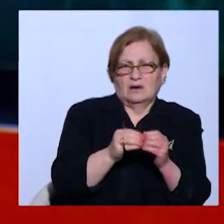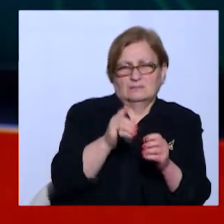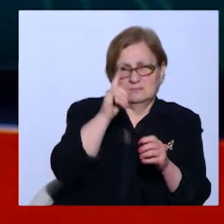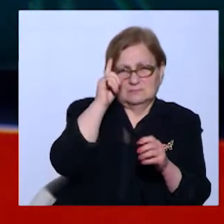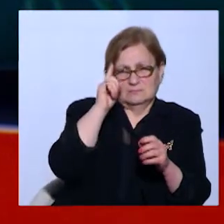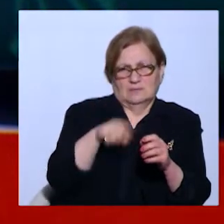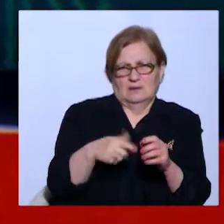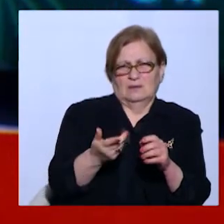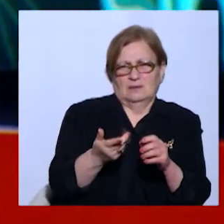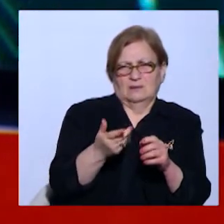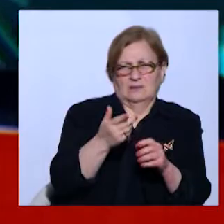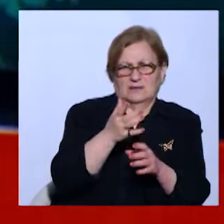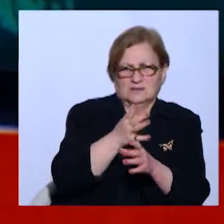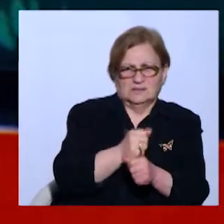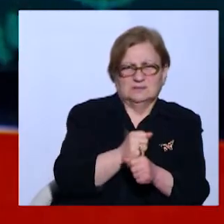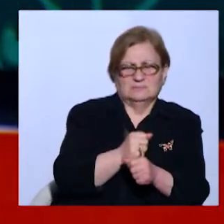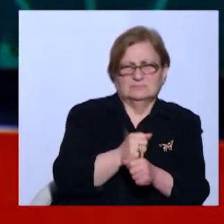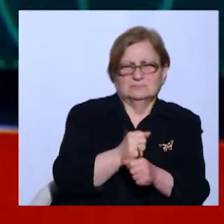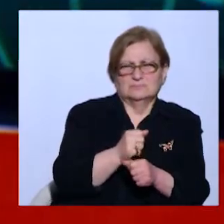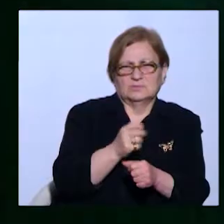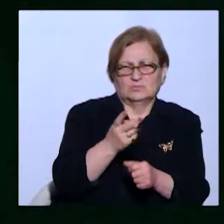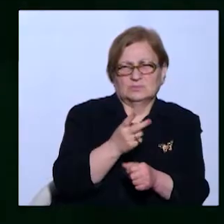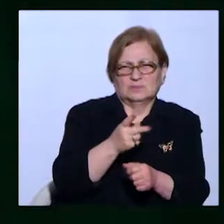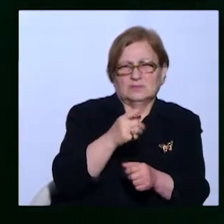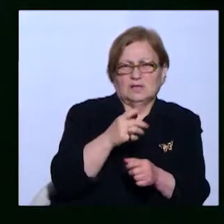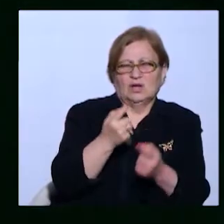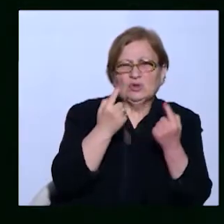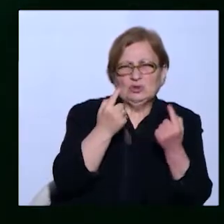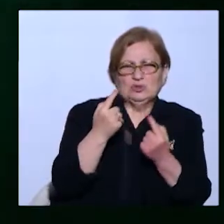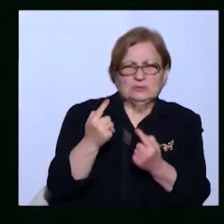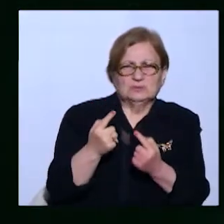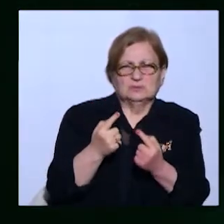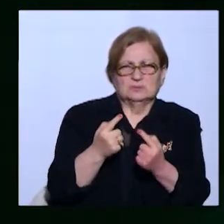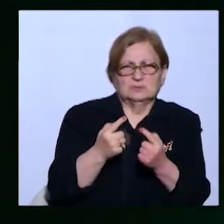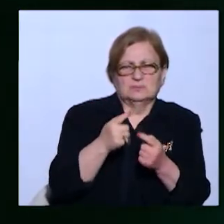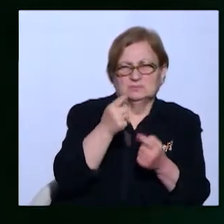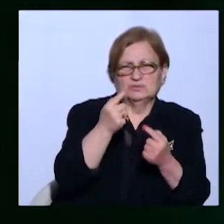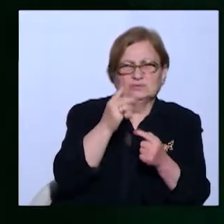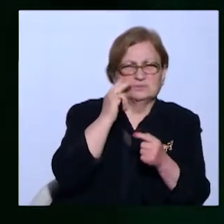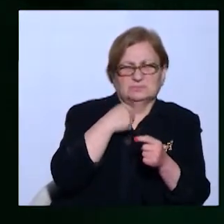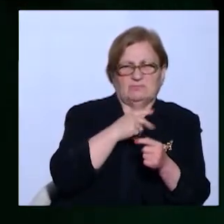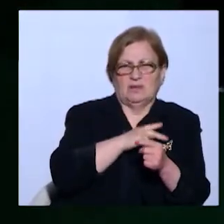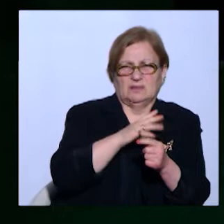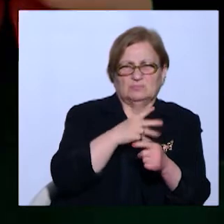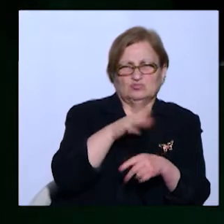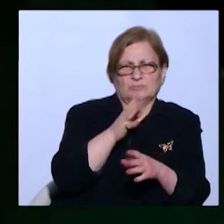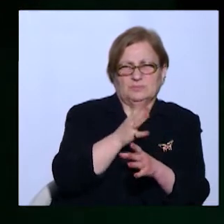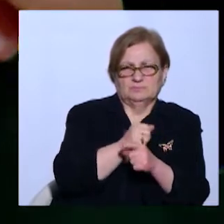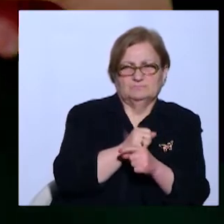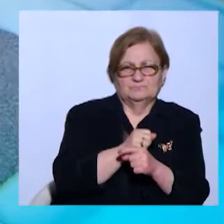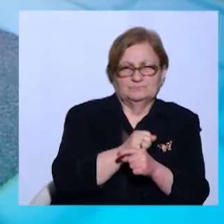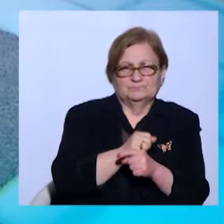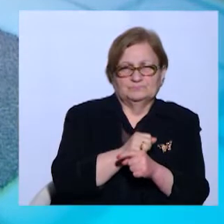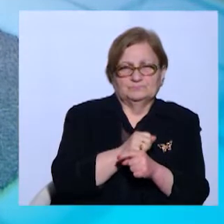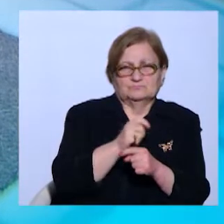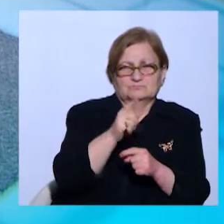ეს წილადის შეკვეცა და დამიწერება, არემ შეკვეცილად ადგინე დიდი რიცხვი. მე არ მეყვას ამ დიდი რიცხვებთან ურთიერთობა. მე მეტყვით ახლა დიდი